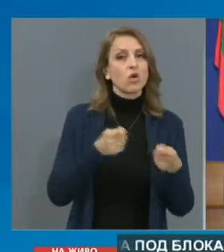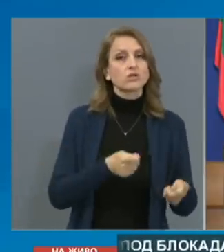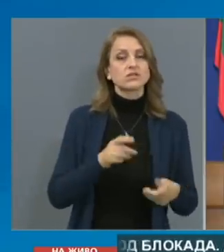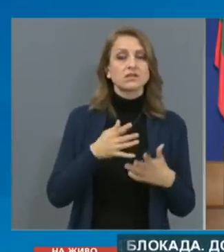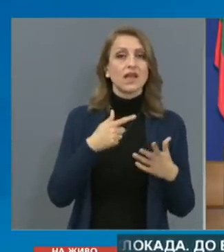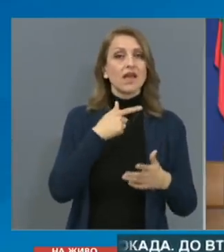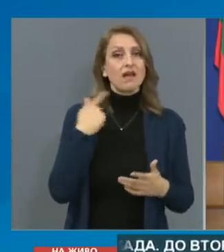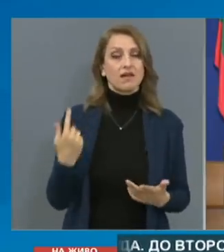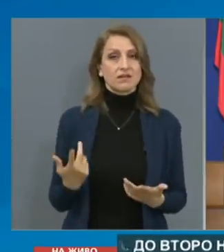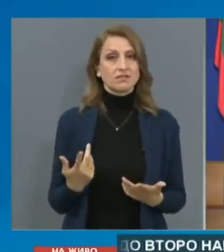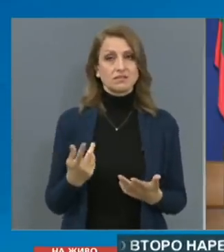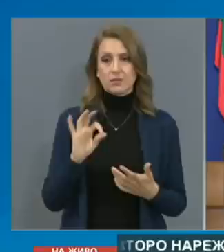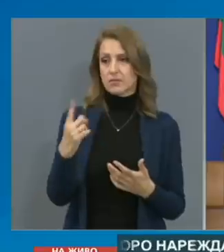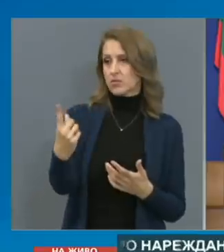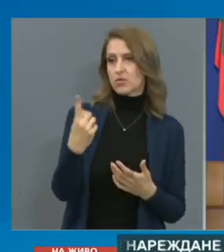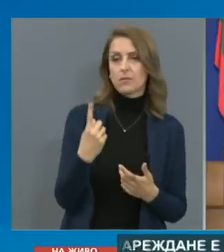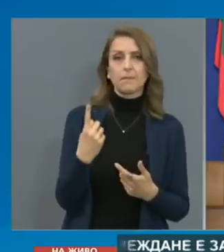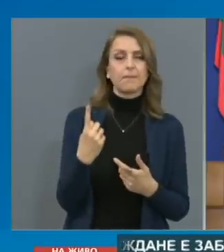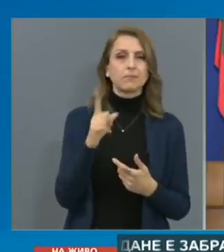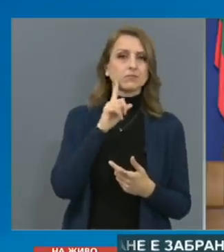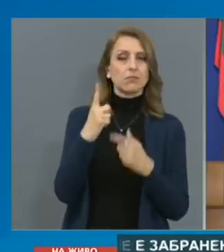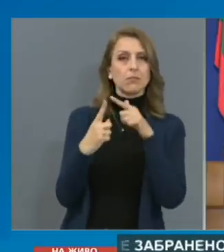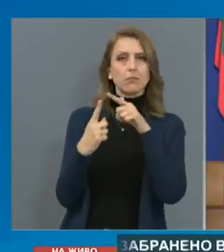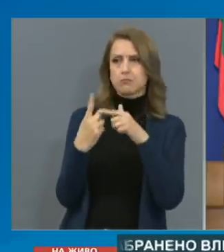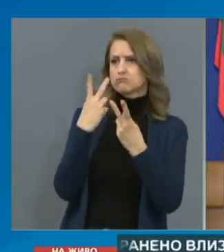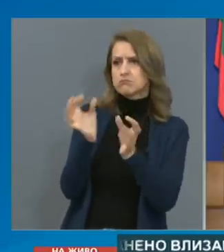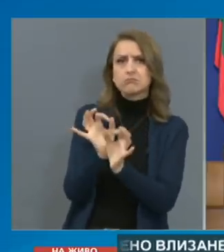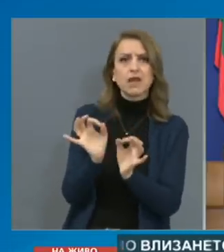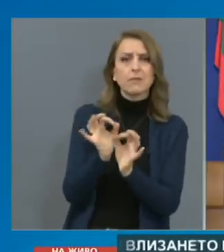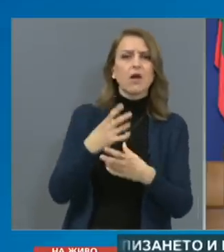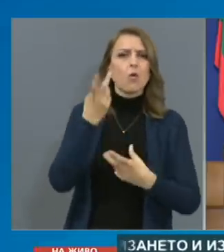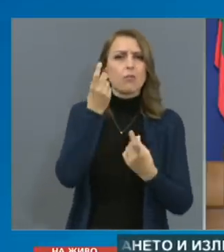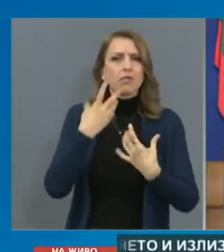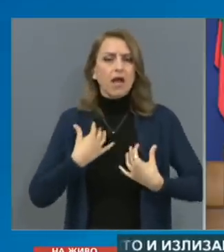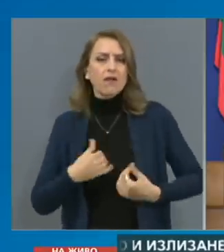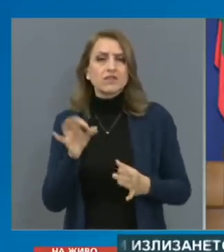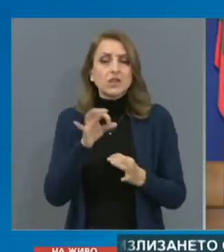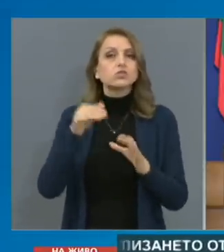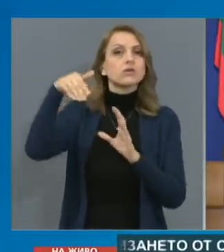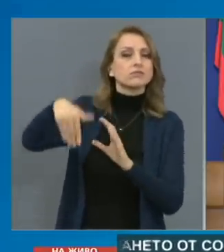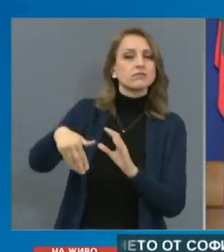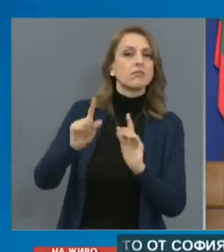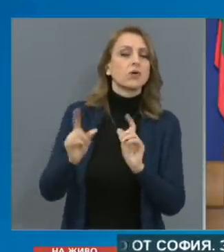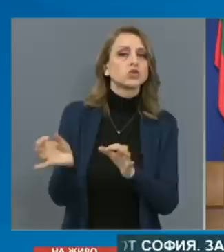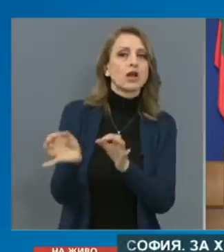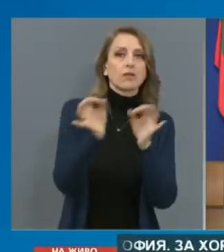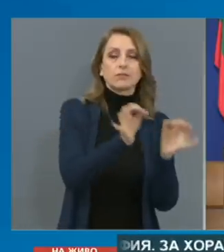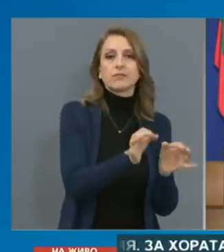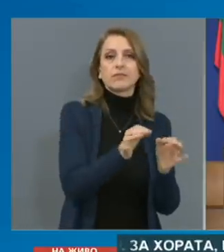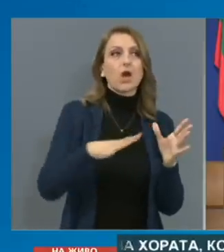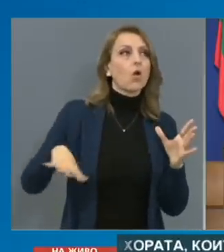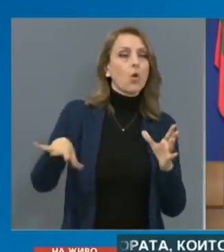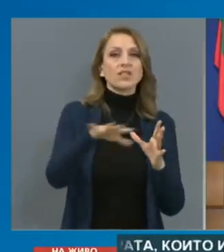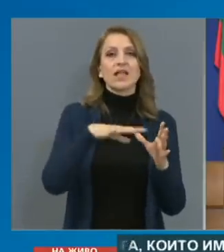на заразени пациенти, които са без клинична симптоматика, в отделения, които не